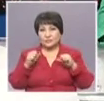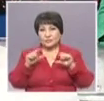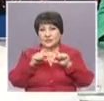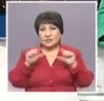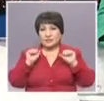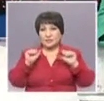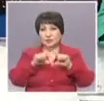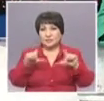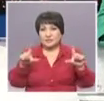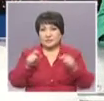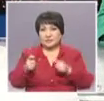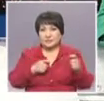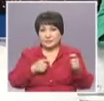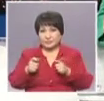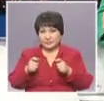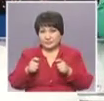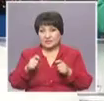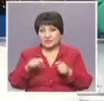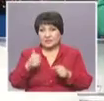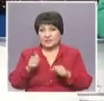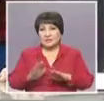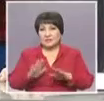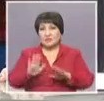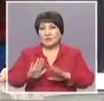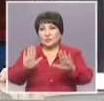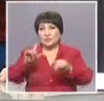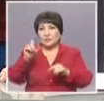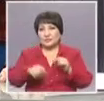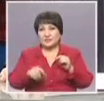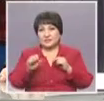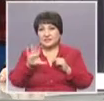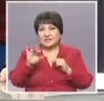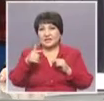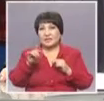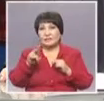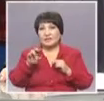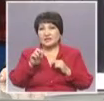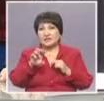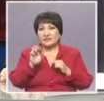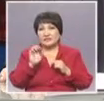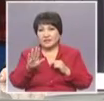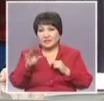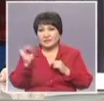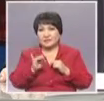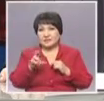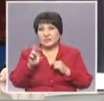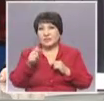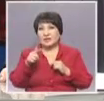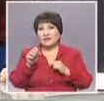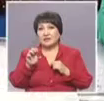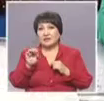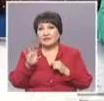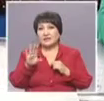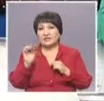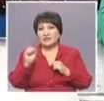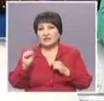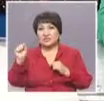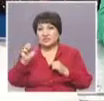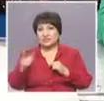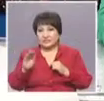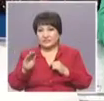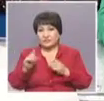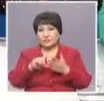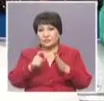басқармасы басшысының орынбасары Сағымбаев Найзабек Бекетұлы және Бағаев Асхат Ұзағұлы. Қайырлы кеш, студиямызға қош